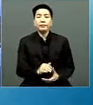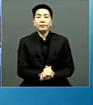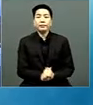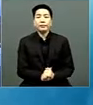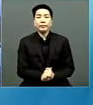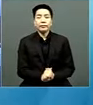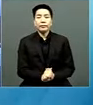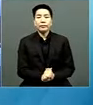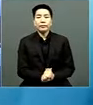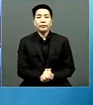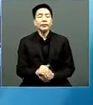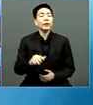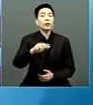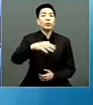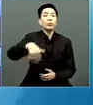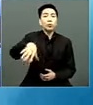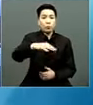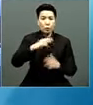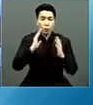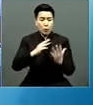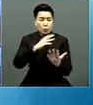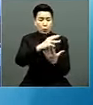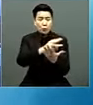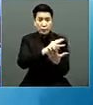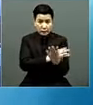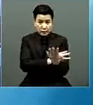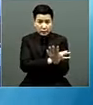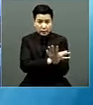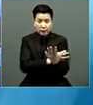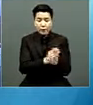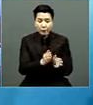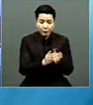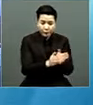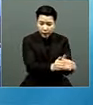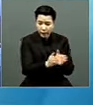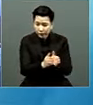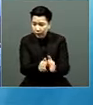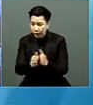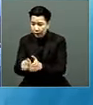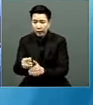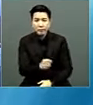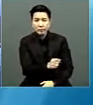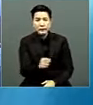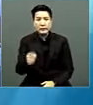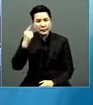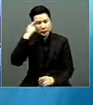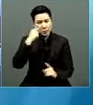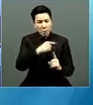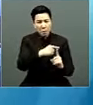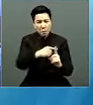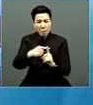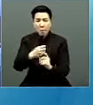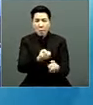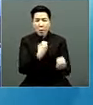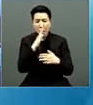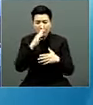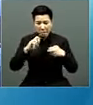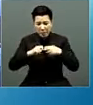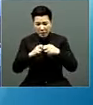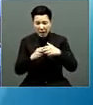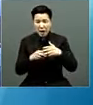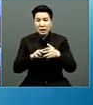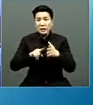เราเนี่ยนะครับทั้งหลายนักวิชาการทั้งหลายทั้งที่หลายหลายฝ่ายก็บอกว่าคาดการเชิงบวกว่าถ้าเราจะผ่านวิกฤต